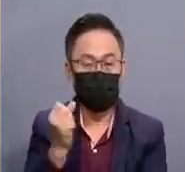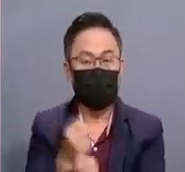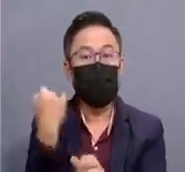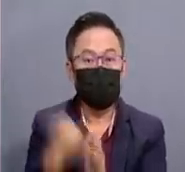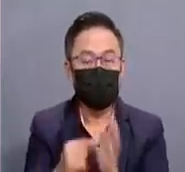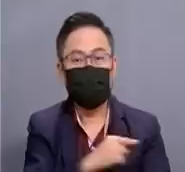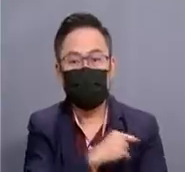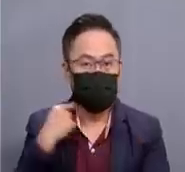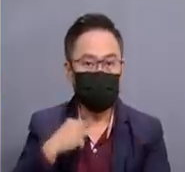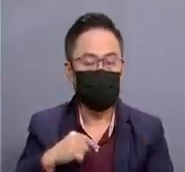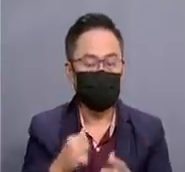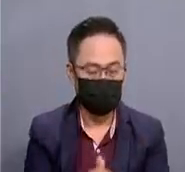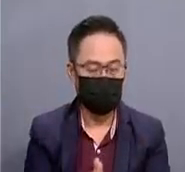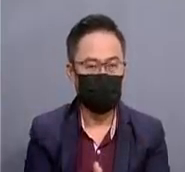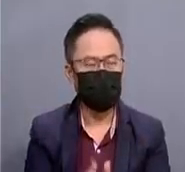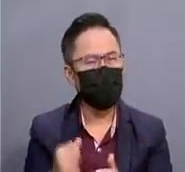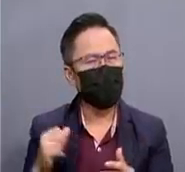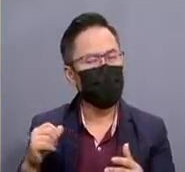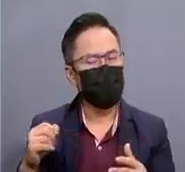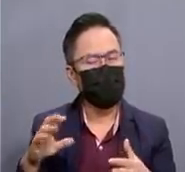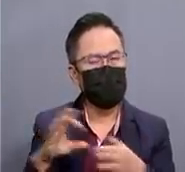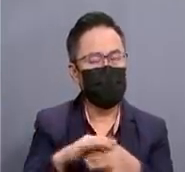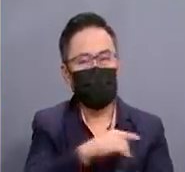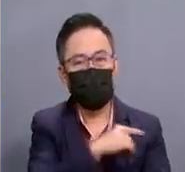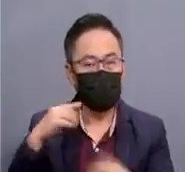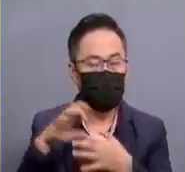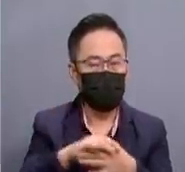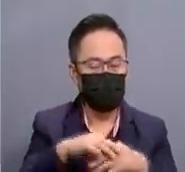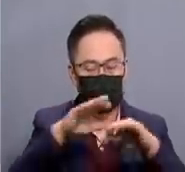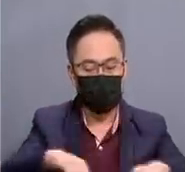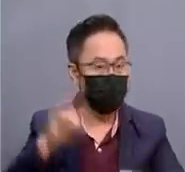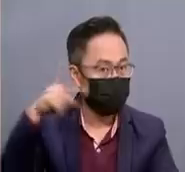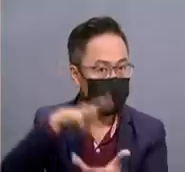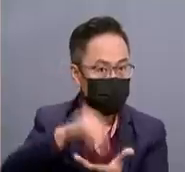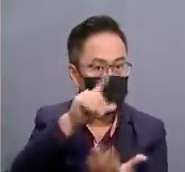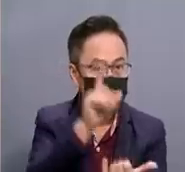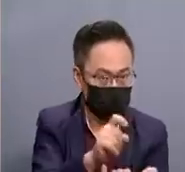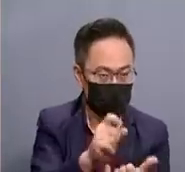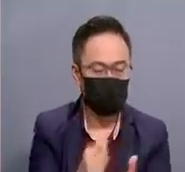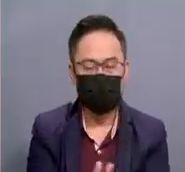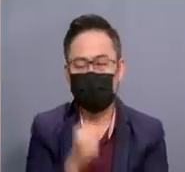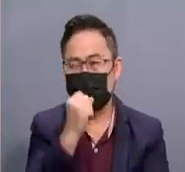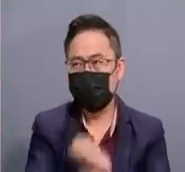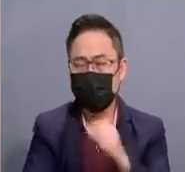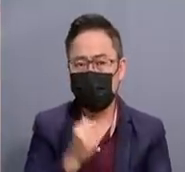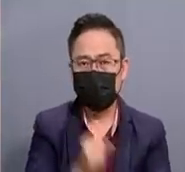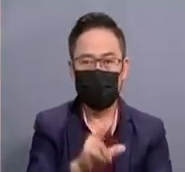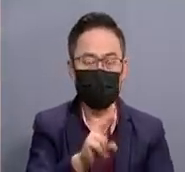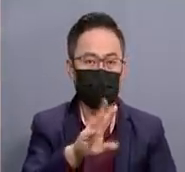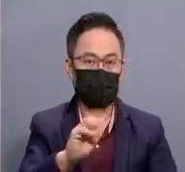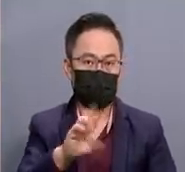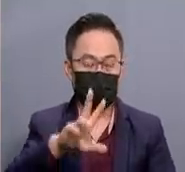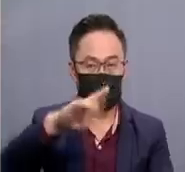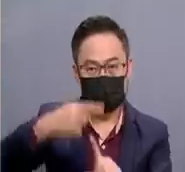งอรวรรณวงศ์ศรีชาหรือน้องชมพู่วัย3ขวบเหตุเกิดระหว่างวันที่11ถึง14พฤษภาคม2563มีสื่อมวลชน